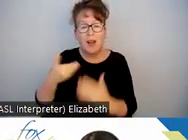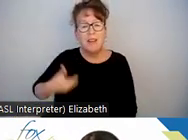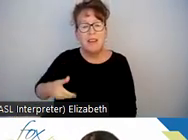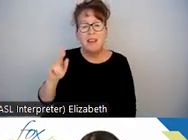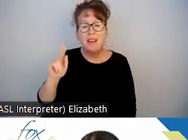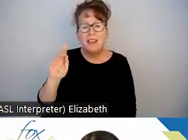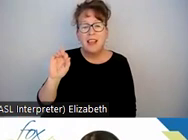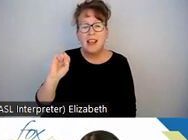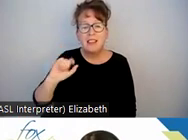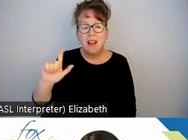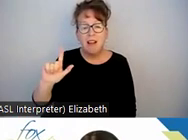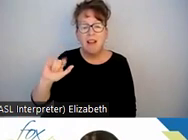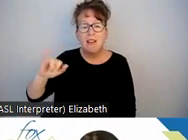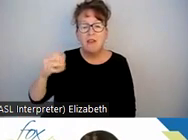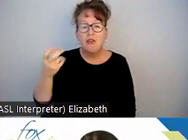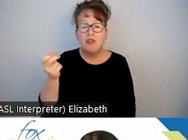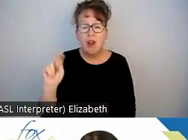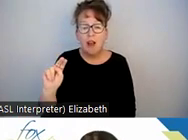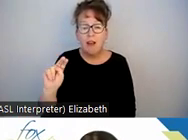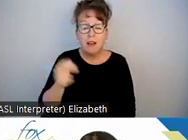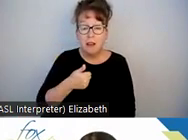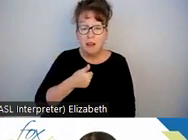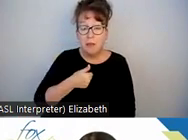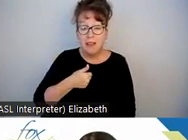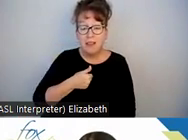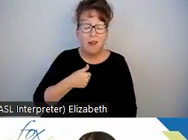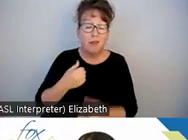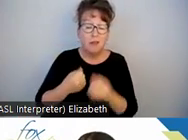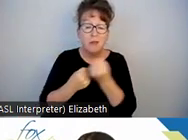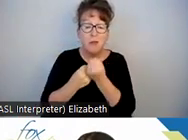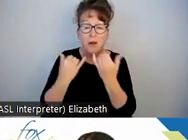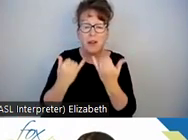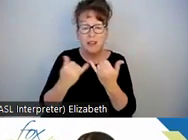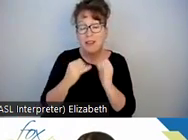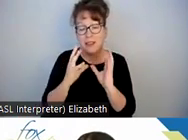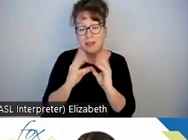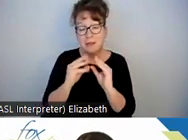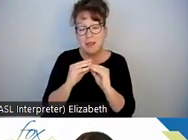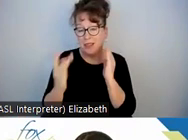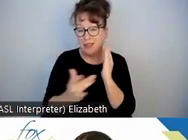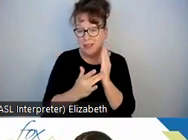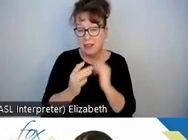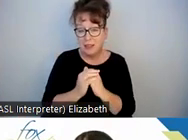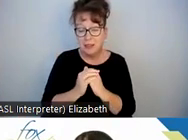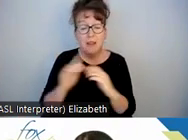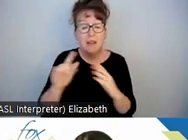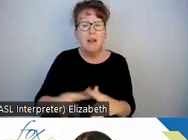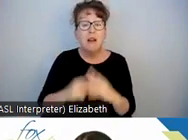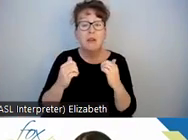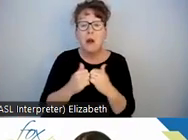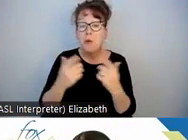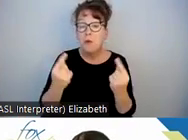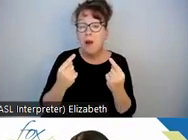người, tên tôi là Castle John. Tôi là bên thứ ba để hỗ trợ cho chương trình hôm nay. Tôi